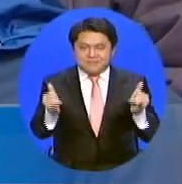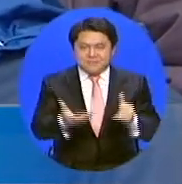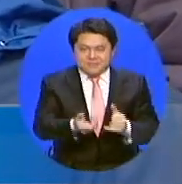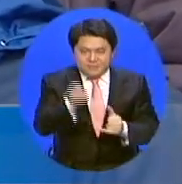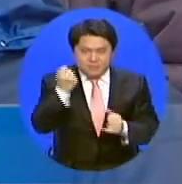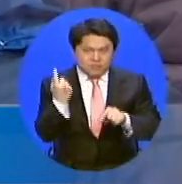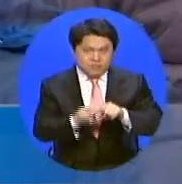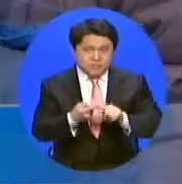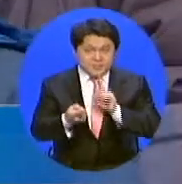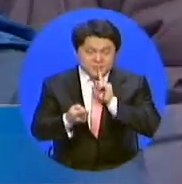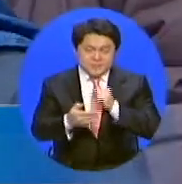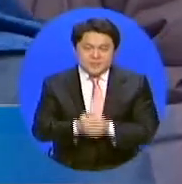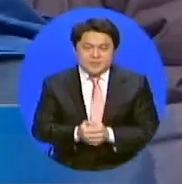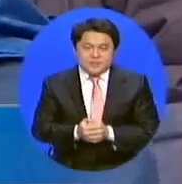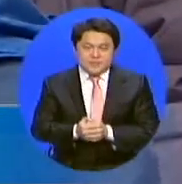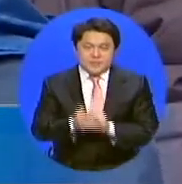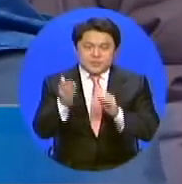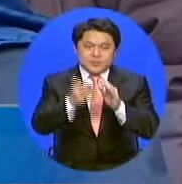것이기 때문입니다.